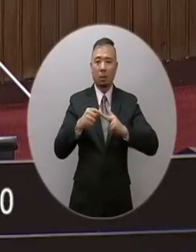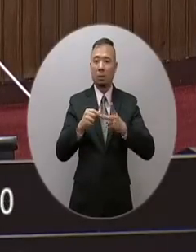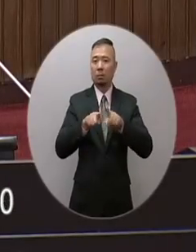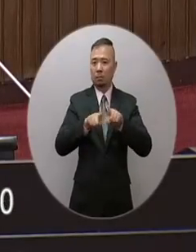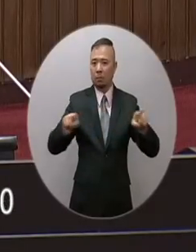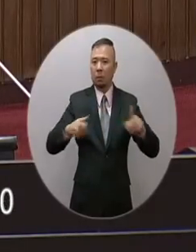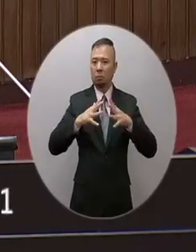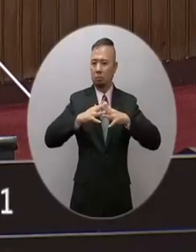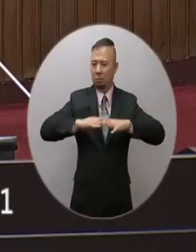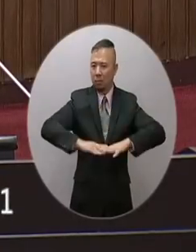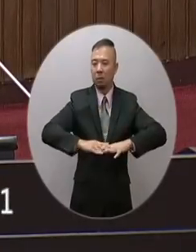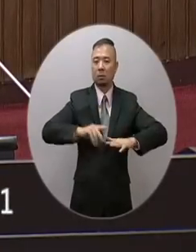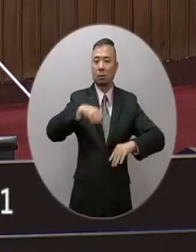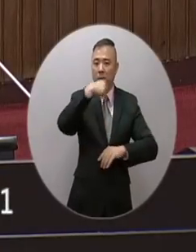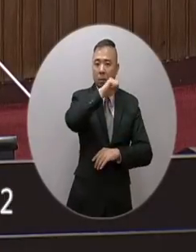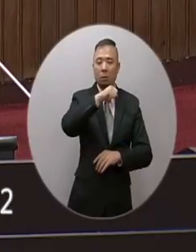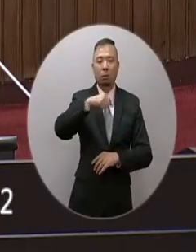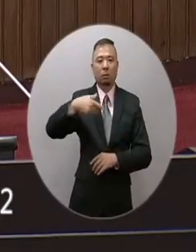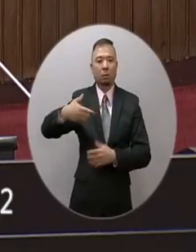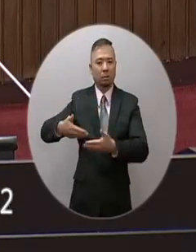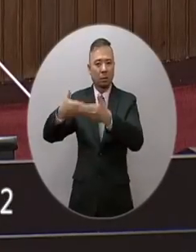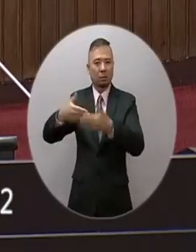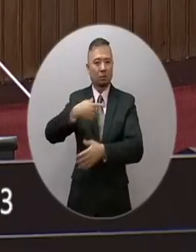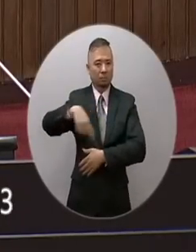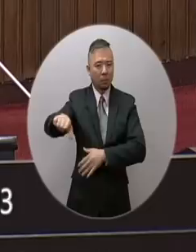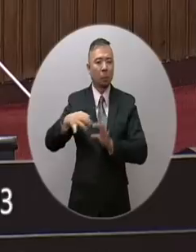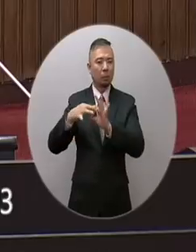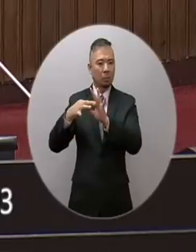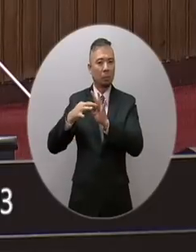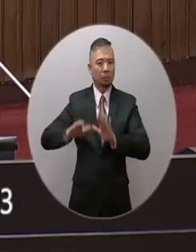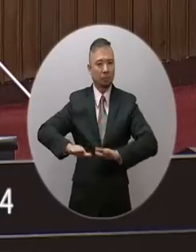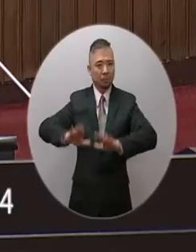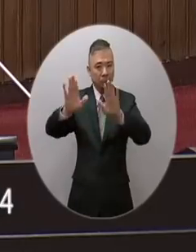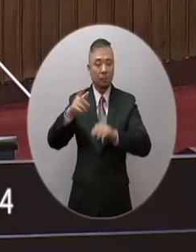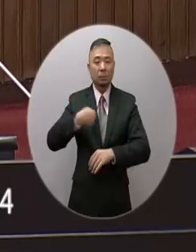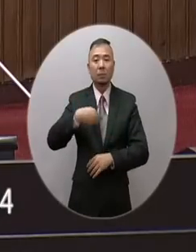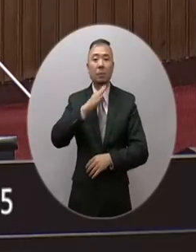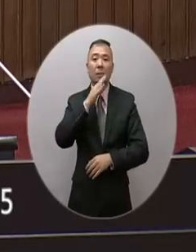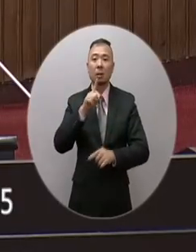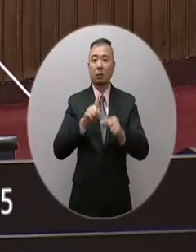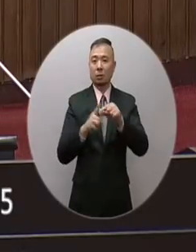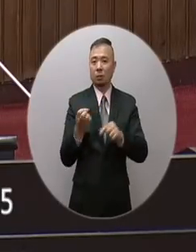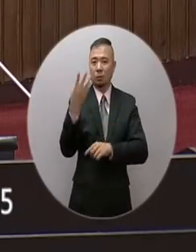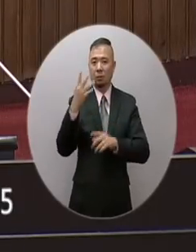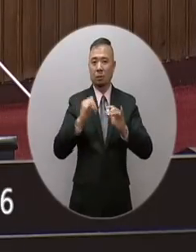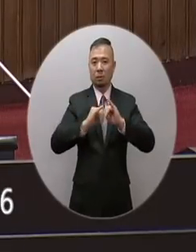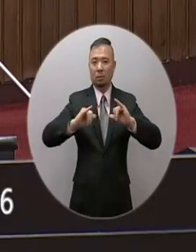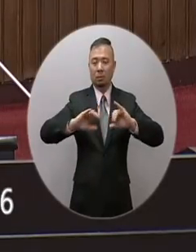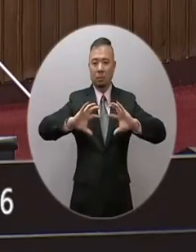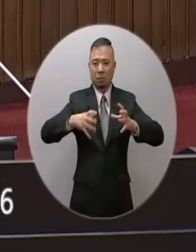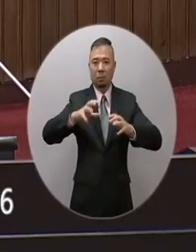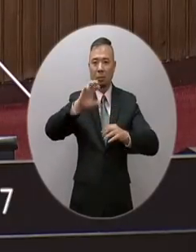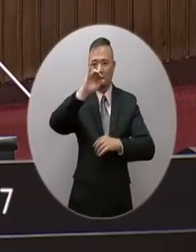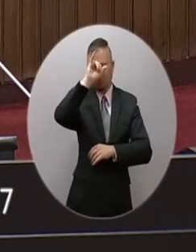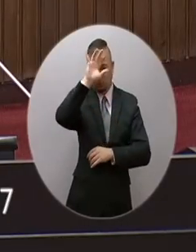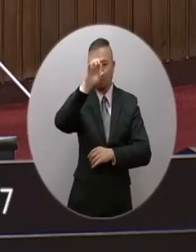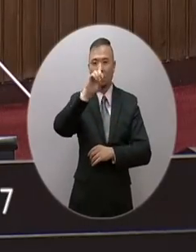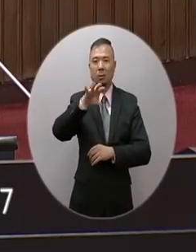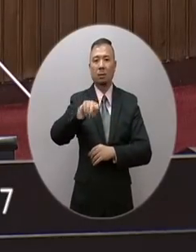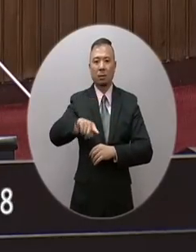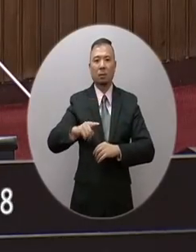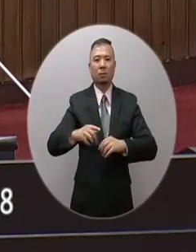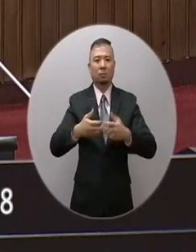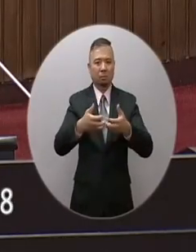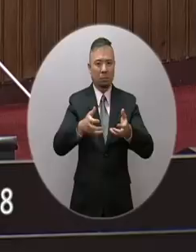关系。金平虽是中国国民党党员，却不受限于立场或意识形